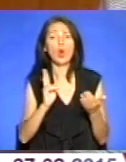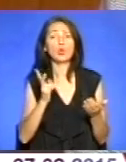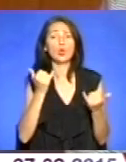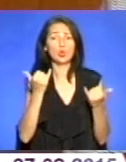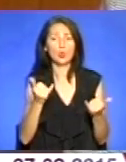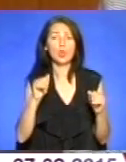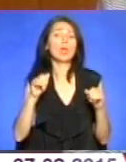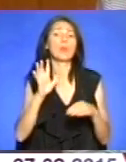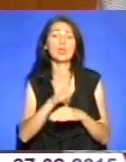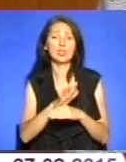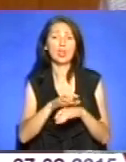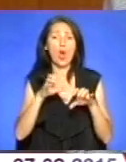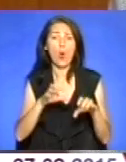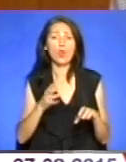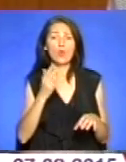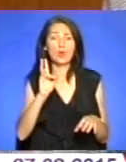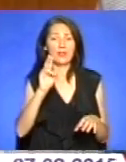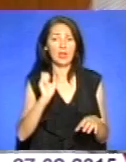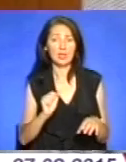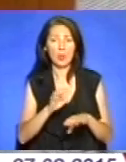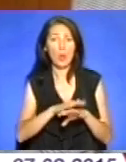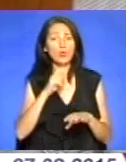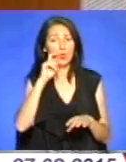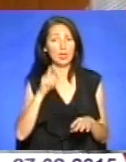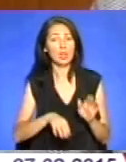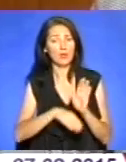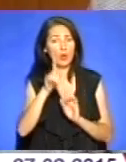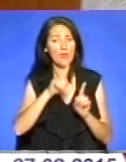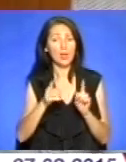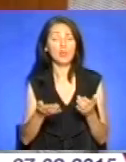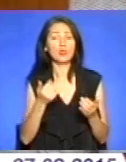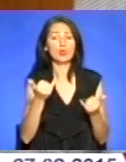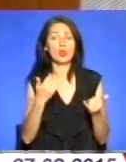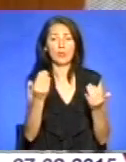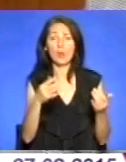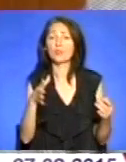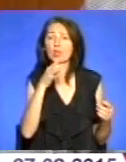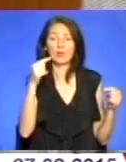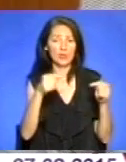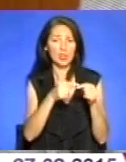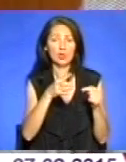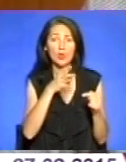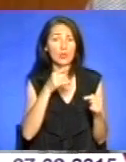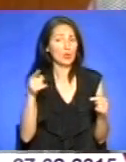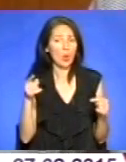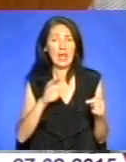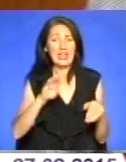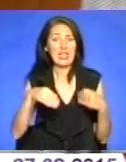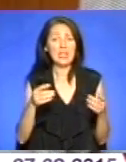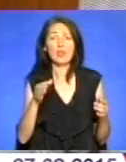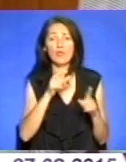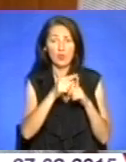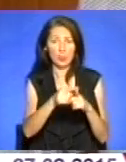України? Верховна Рада. Правильно? Якщо сьогодні вам вчасно, в строки не надали відповіді на вами запропоновані